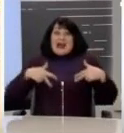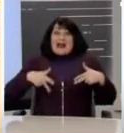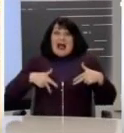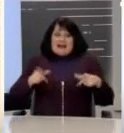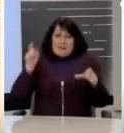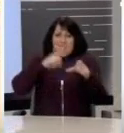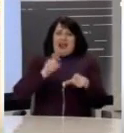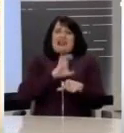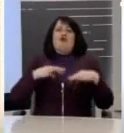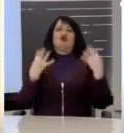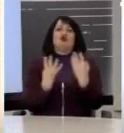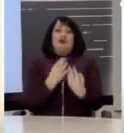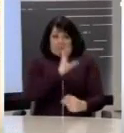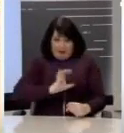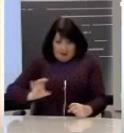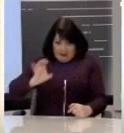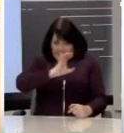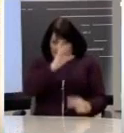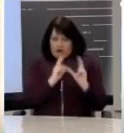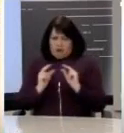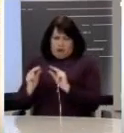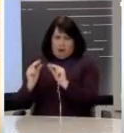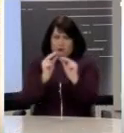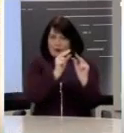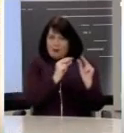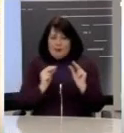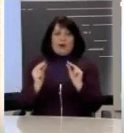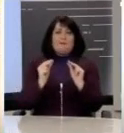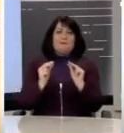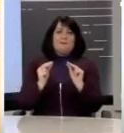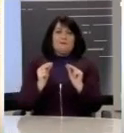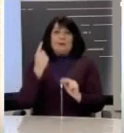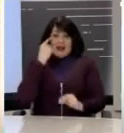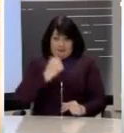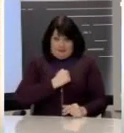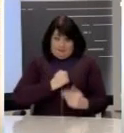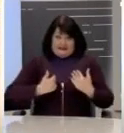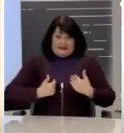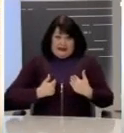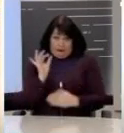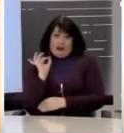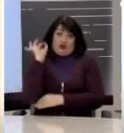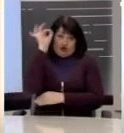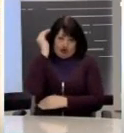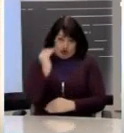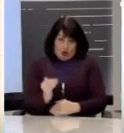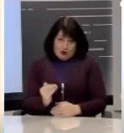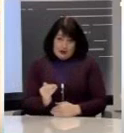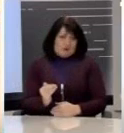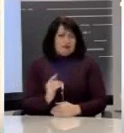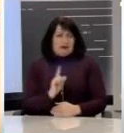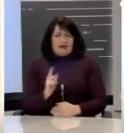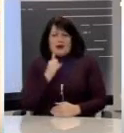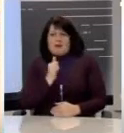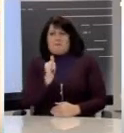της Ευρωζώνης και προφανώς οι δικές μας εκτιμήσεις, οι δικοί μας στόχοι δεν είναι αυτοί που